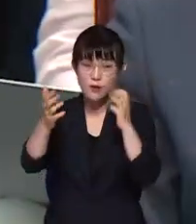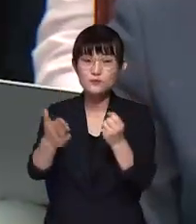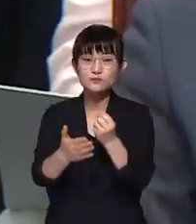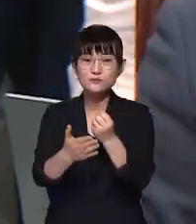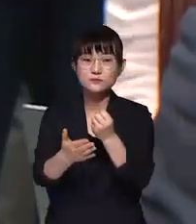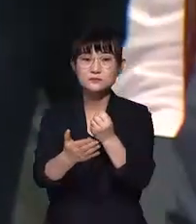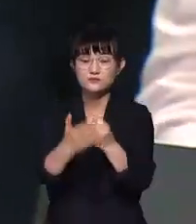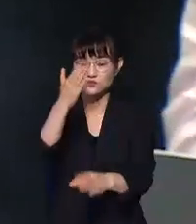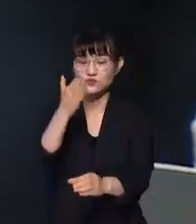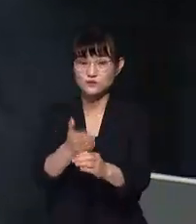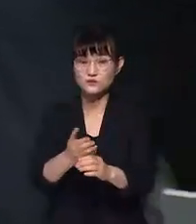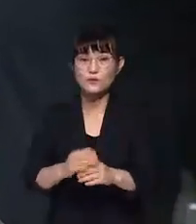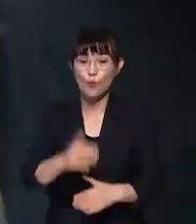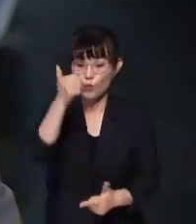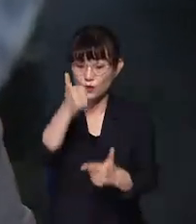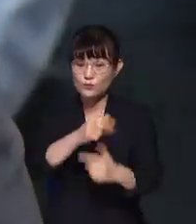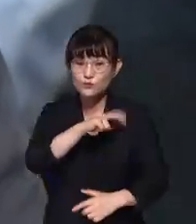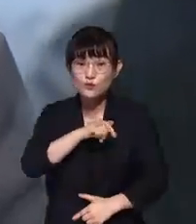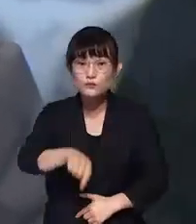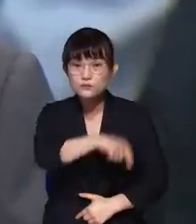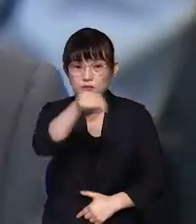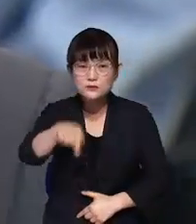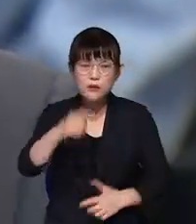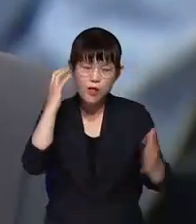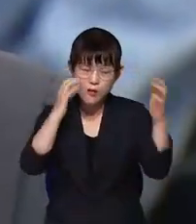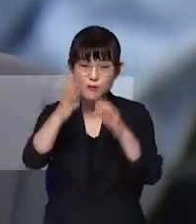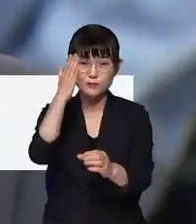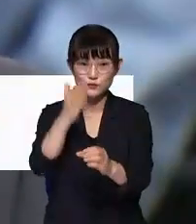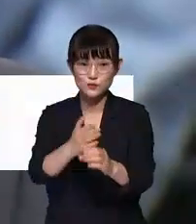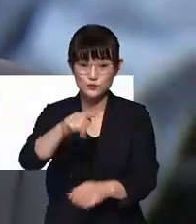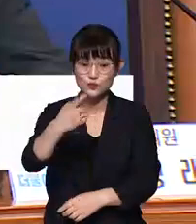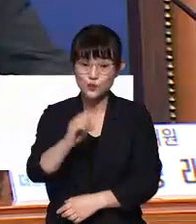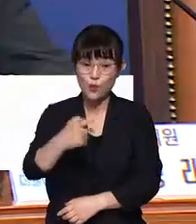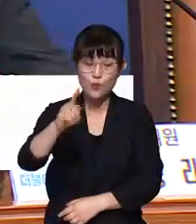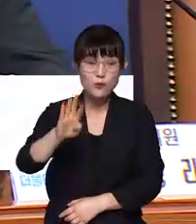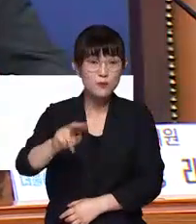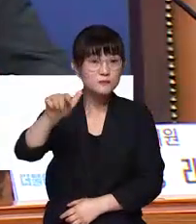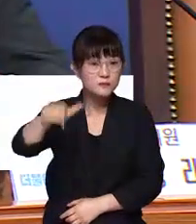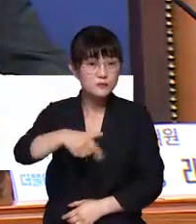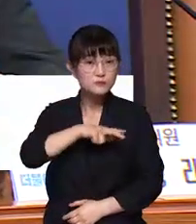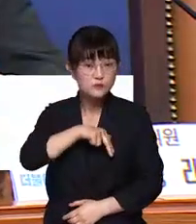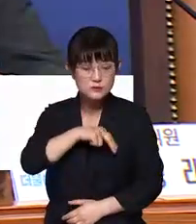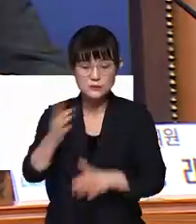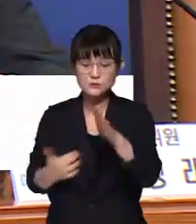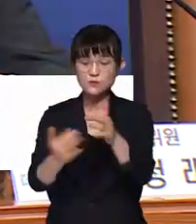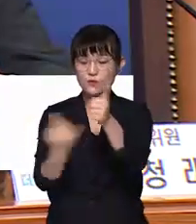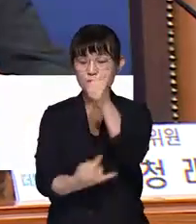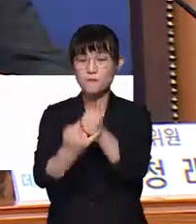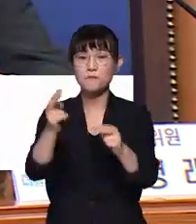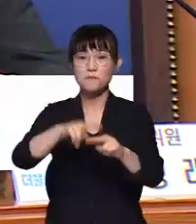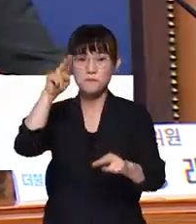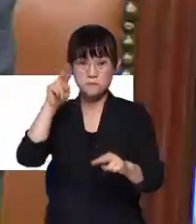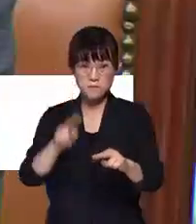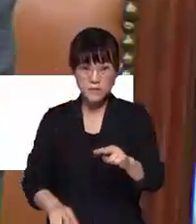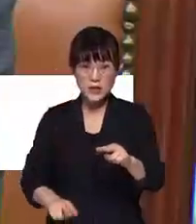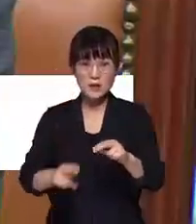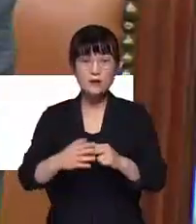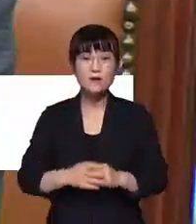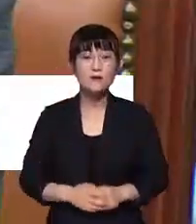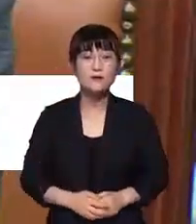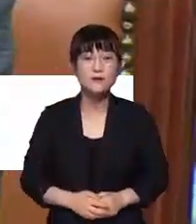갈등의 중심에 섰습니다. 비명계인 송갑석 의원은 최고위원을 사퇴하며 부결표 인증